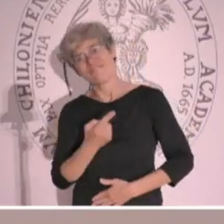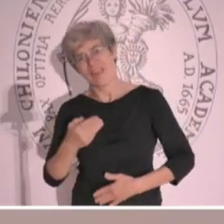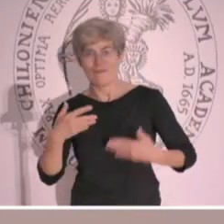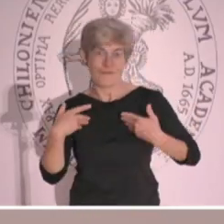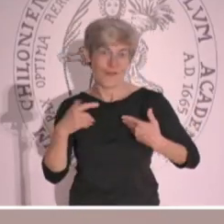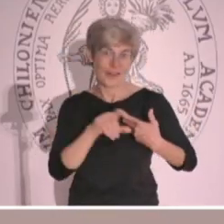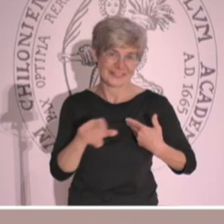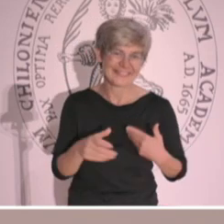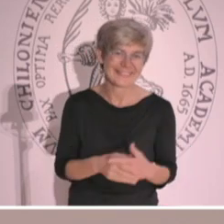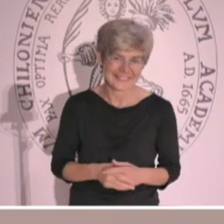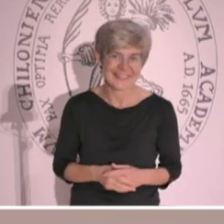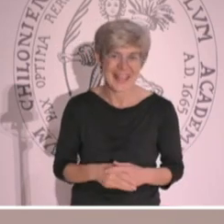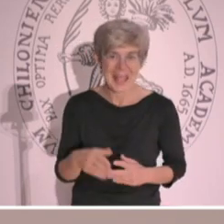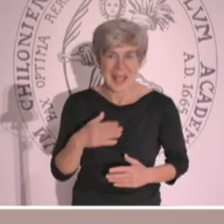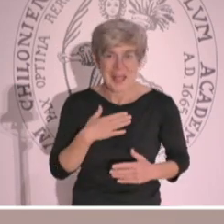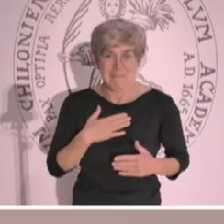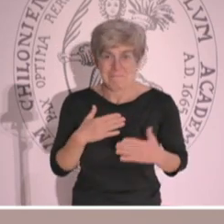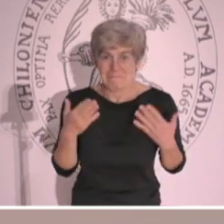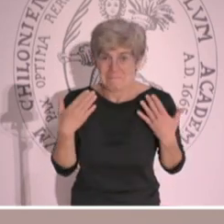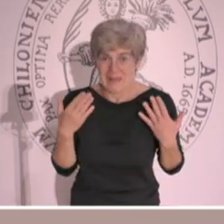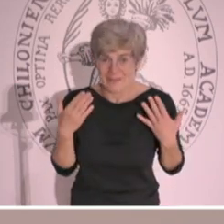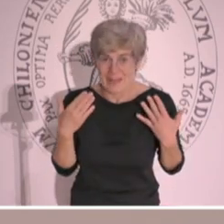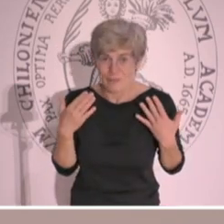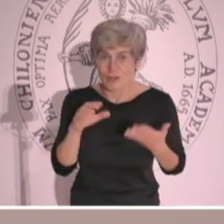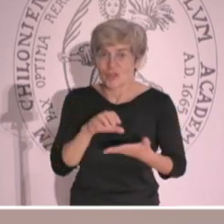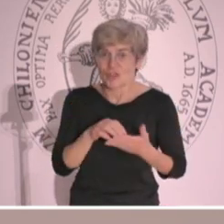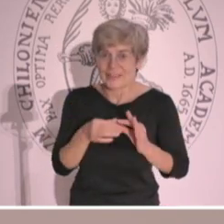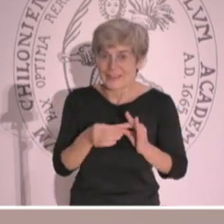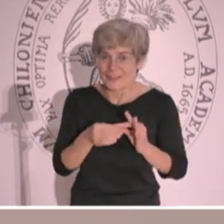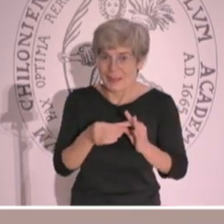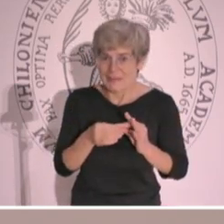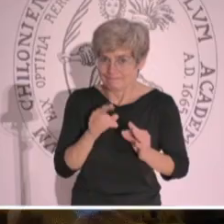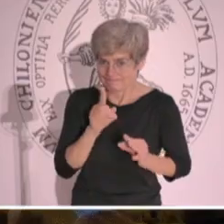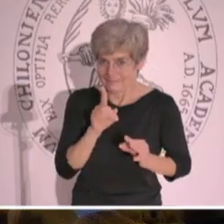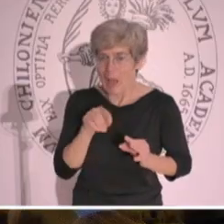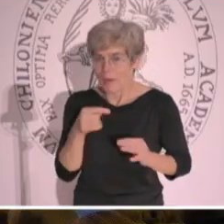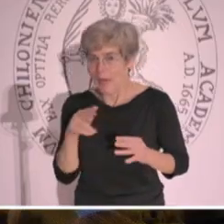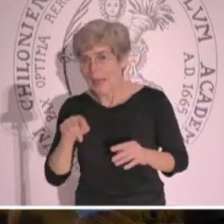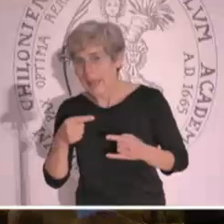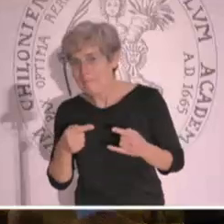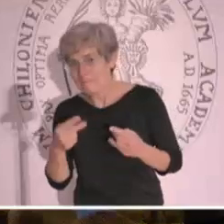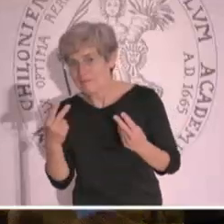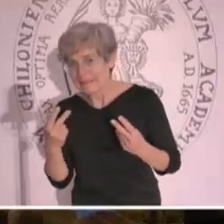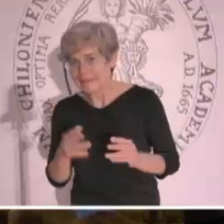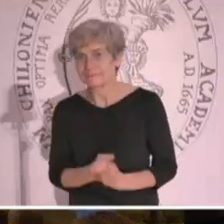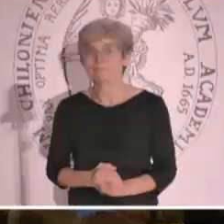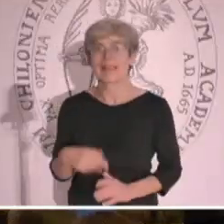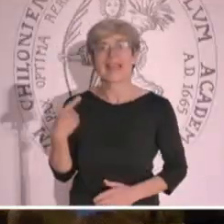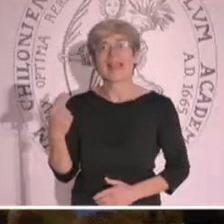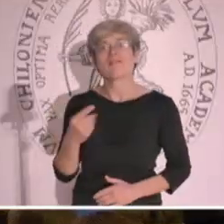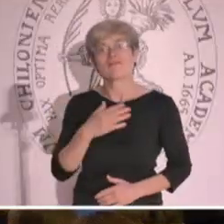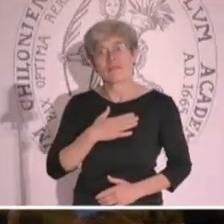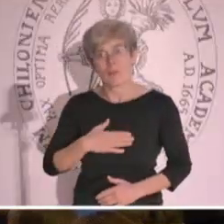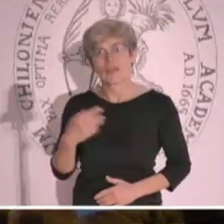Mein Werbeblock über die Stadt hat auch immer den Teil, wir möchten, dass Sie sich möglichst schnell auch